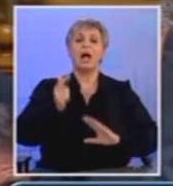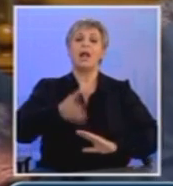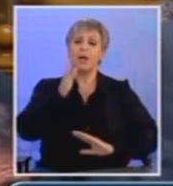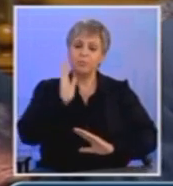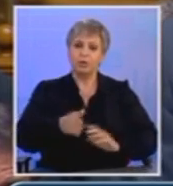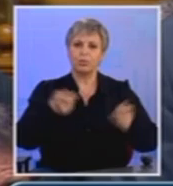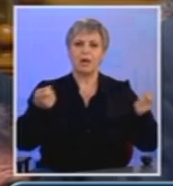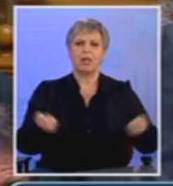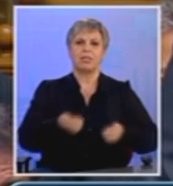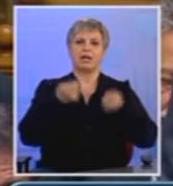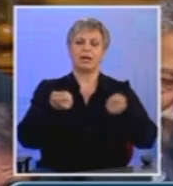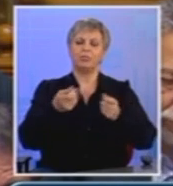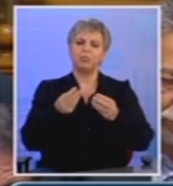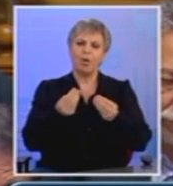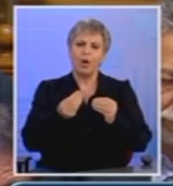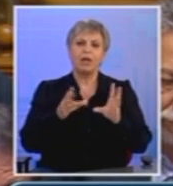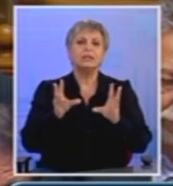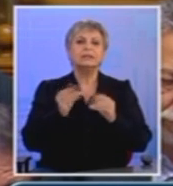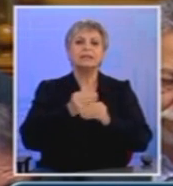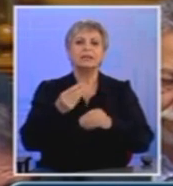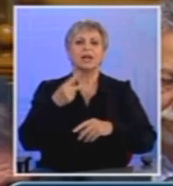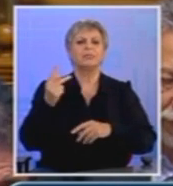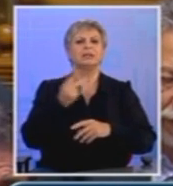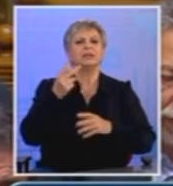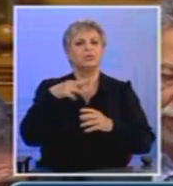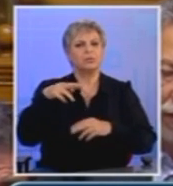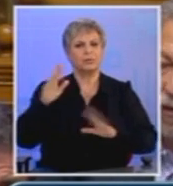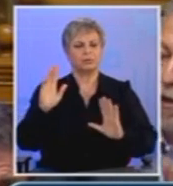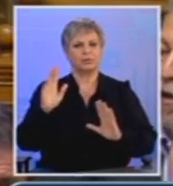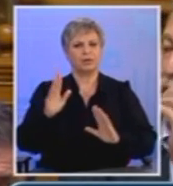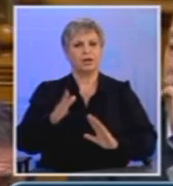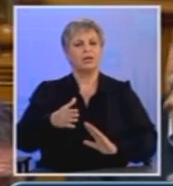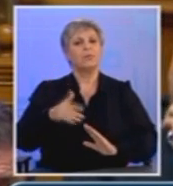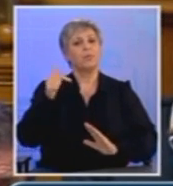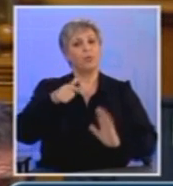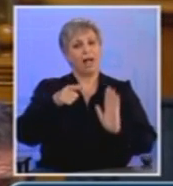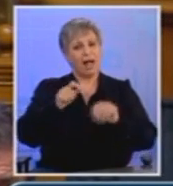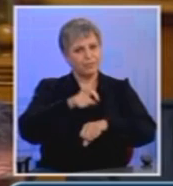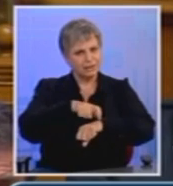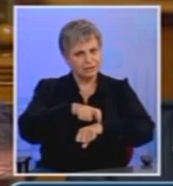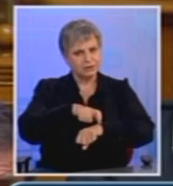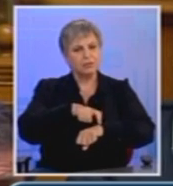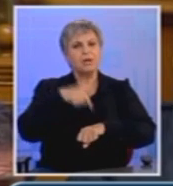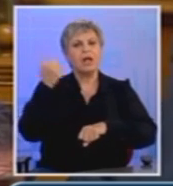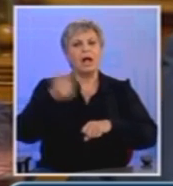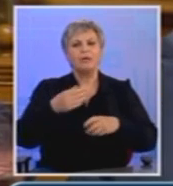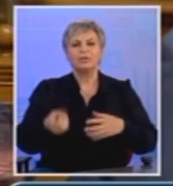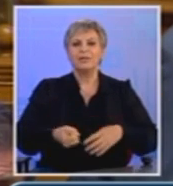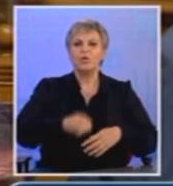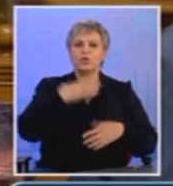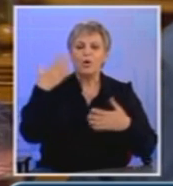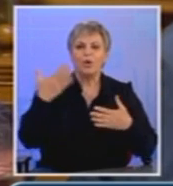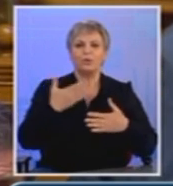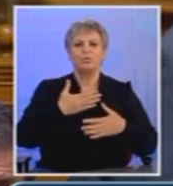της κοινωνικής πλειοψηφίας και θα αποκαταστήσουν τη σήμερα πληγωμένη περηφάνεια το